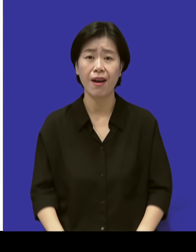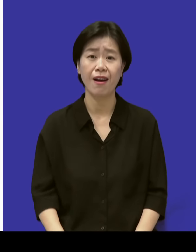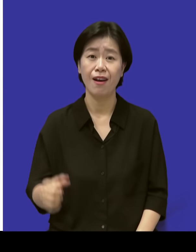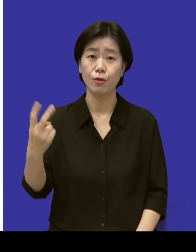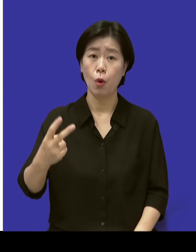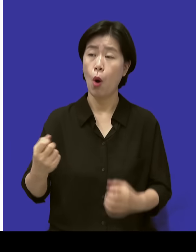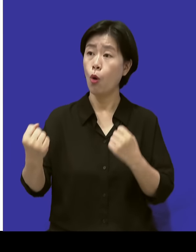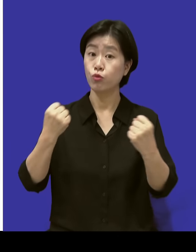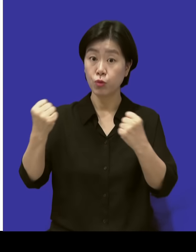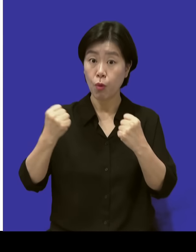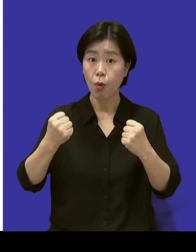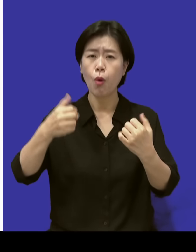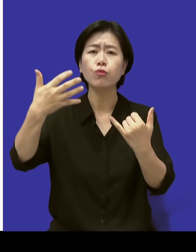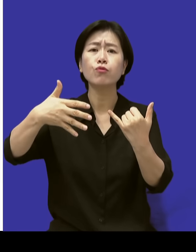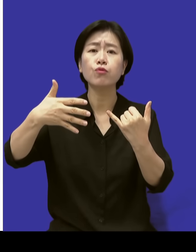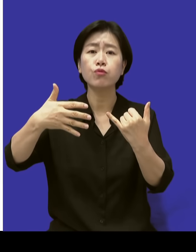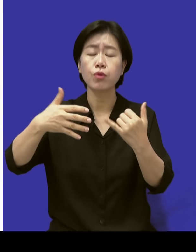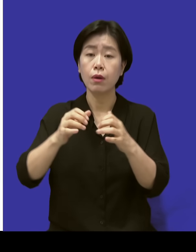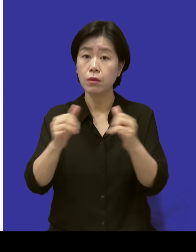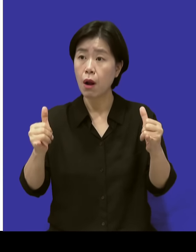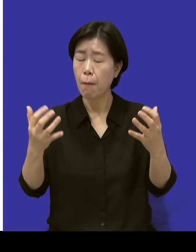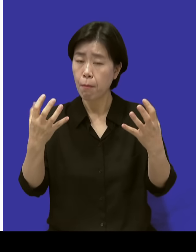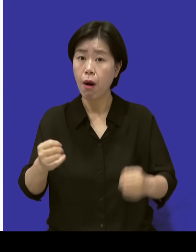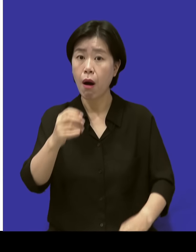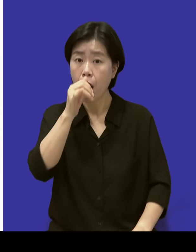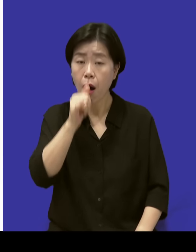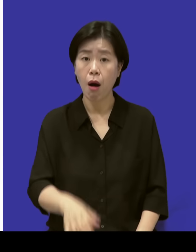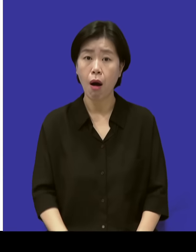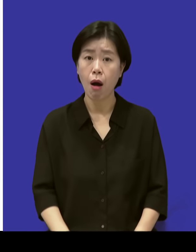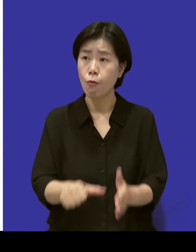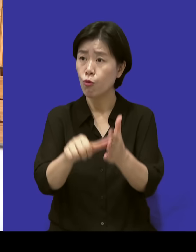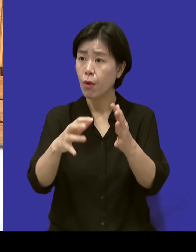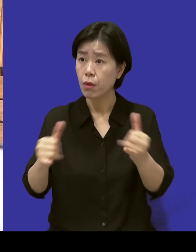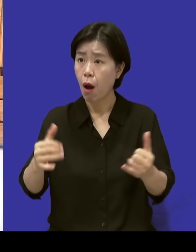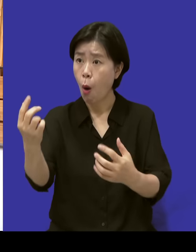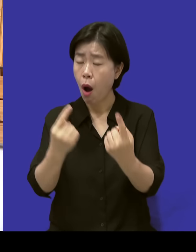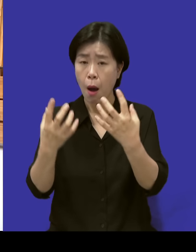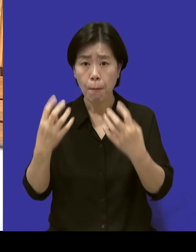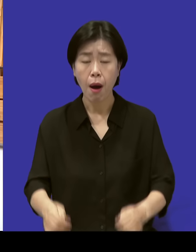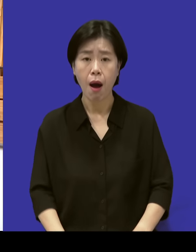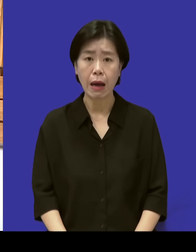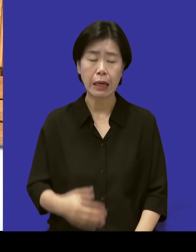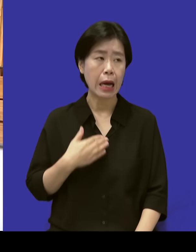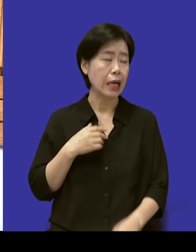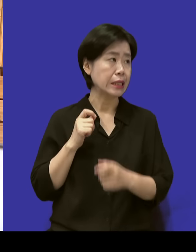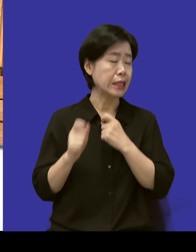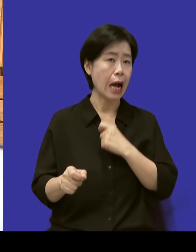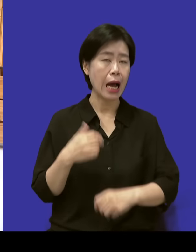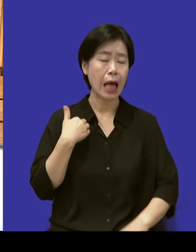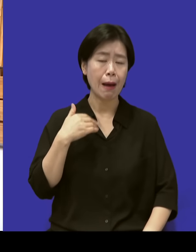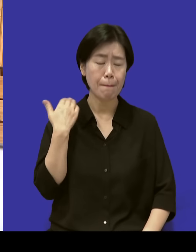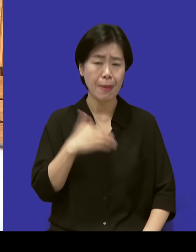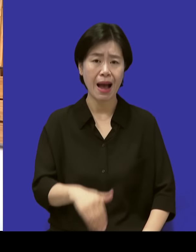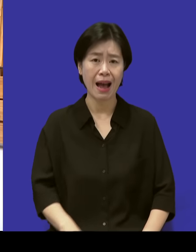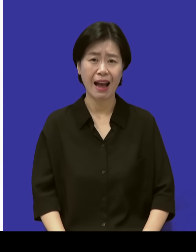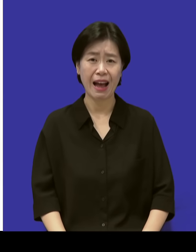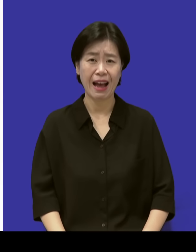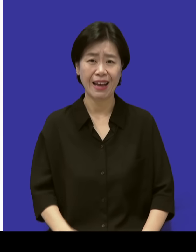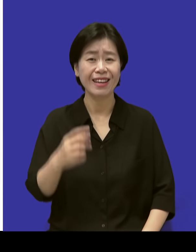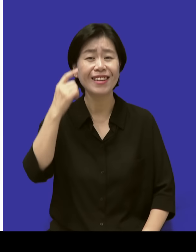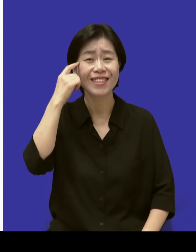예. 예. 거의 셀럽분들이 많이 나오셔가지고 그렇죠. 저 깜짝 놀랐어요. 와 이거 완전히 사기다. 그렇죠. 나 여기 있으면 안 되는데